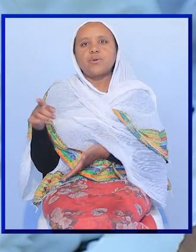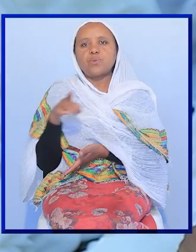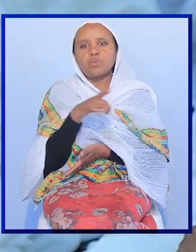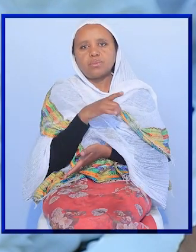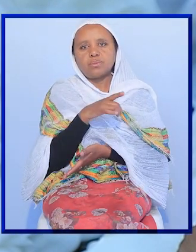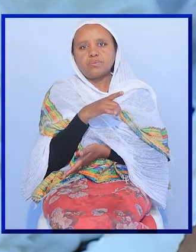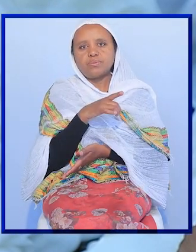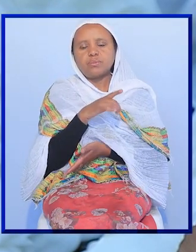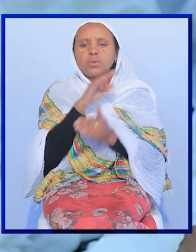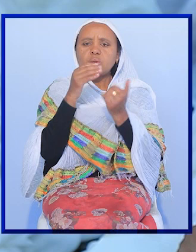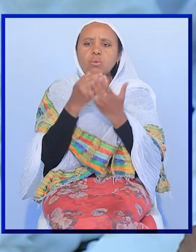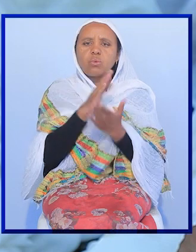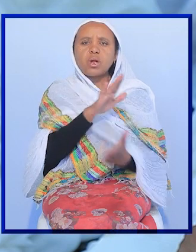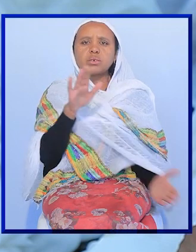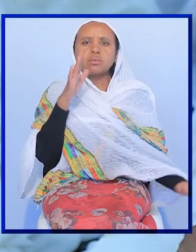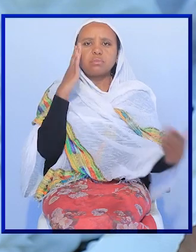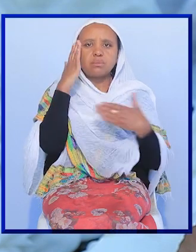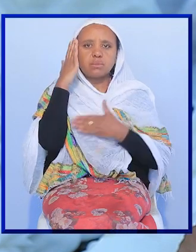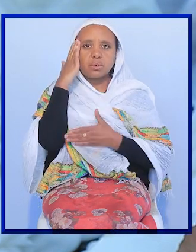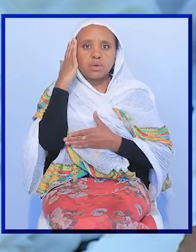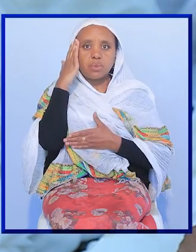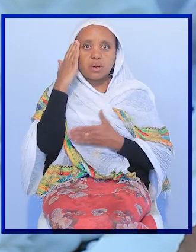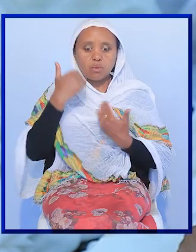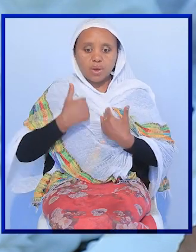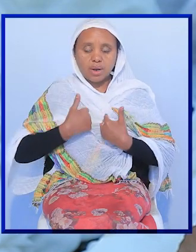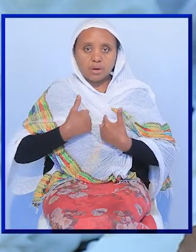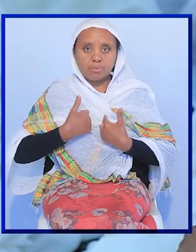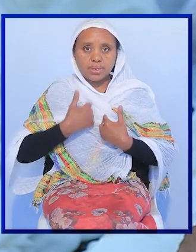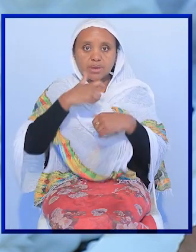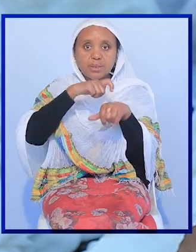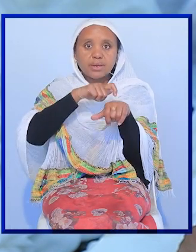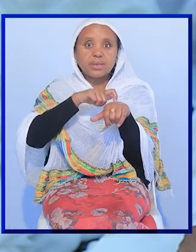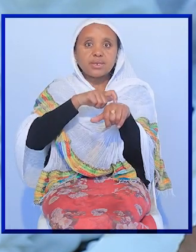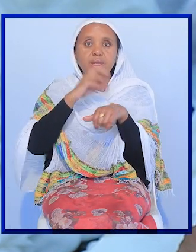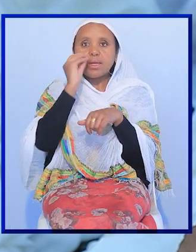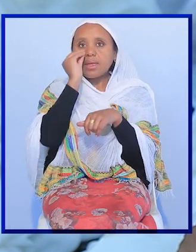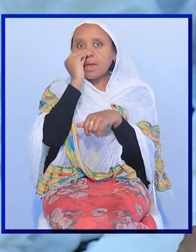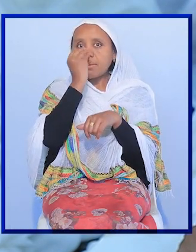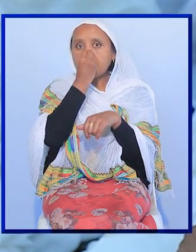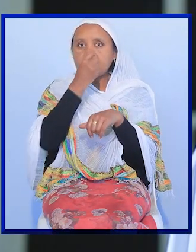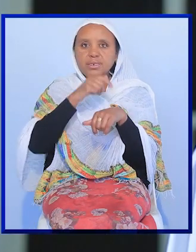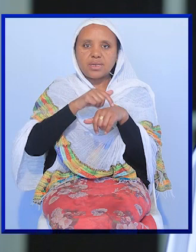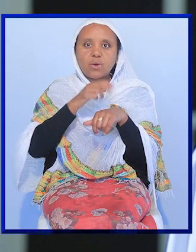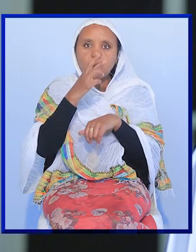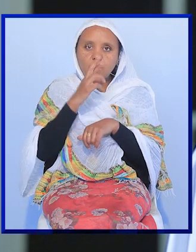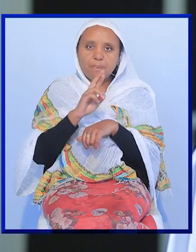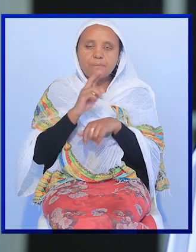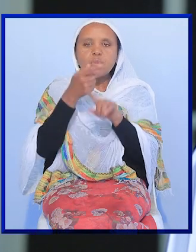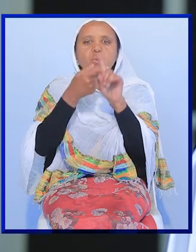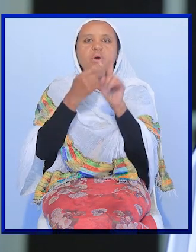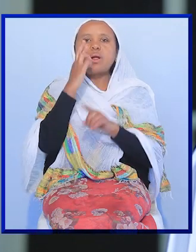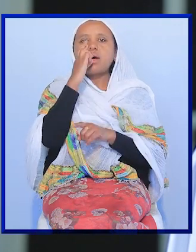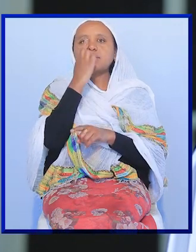ይሁን ሁላችንም እንደምናውቀው ያለንበት ጊዜ የአበባ ጊዜ ወይም ወርሃ